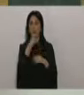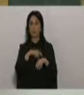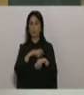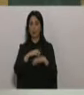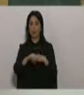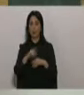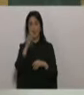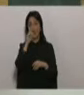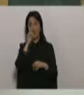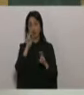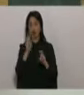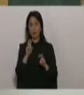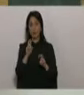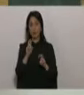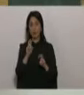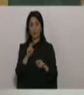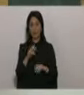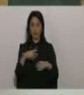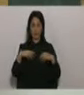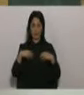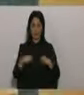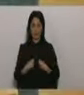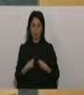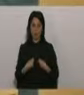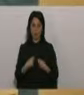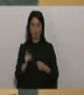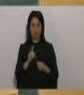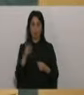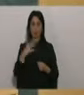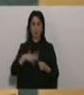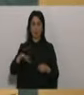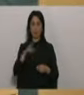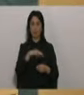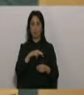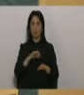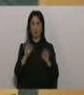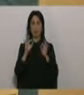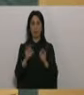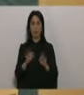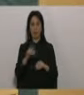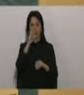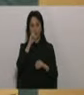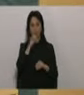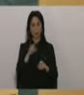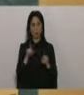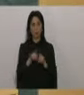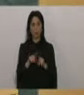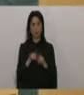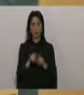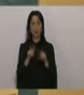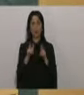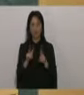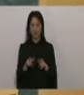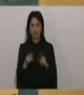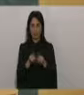შეეხება ტყუილებს, სამწუხაროა, რომ საქართველოს პარლამენტში მართლაც ამდენი ტყუილი ისმის და დავით ახმე